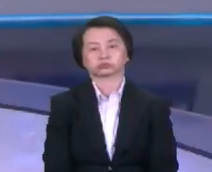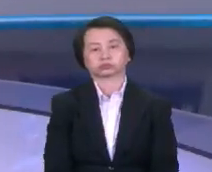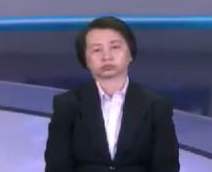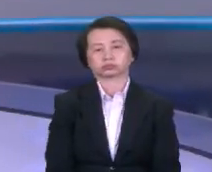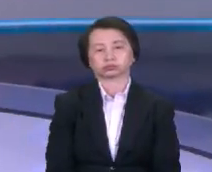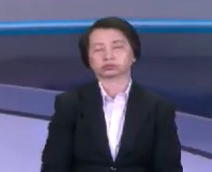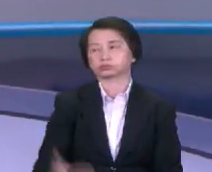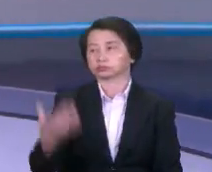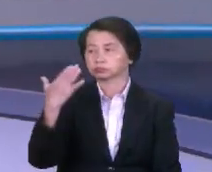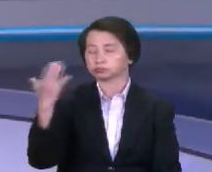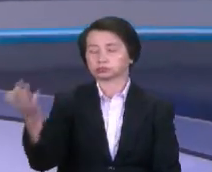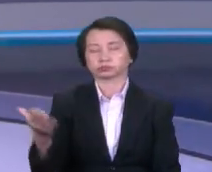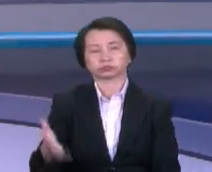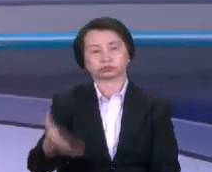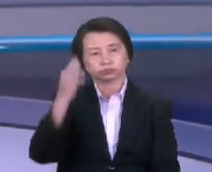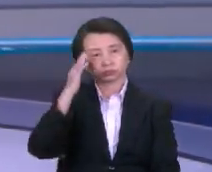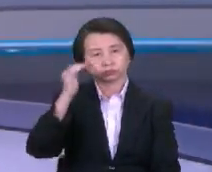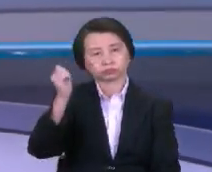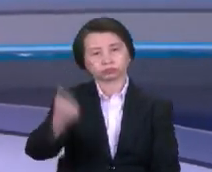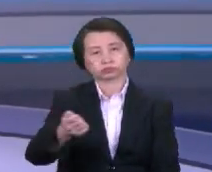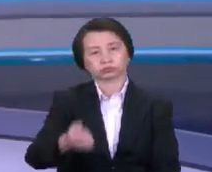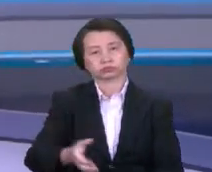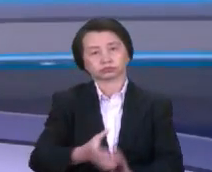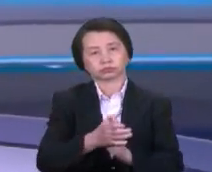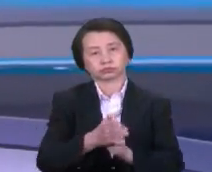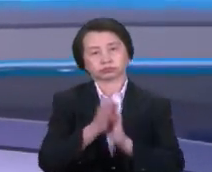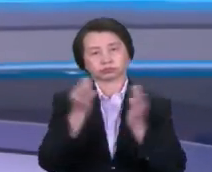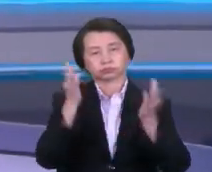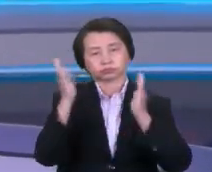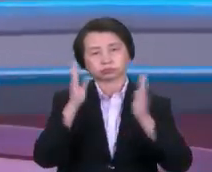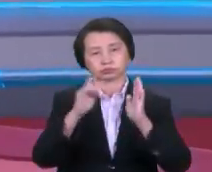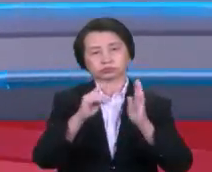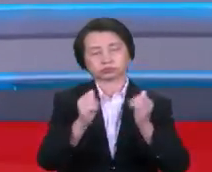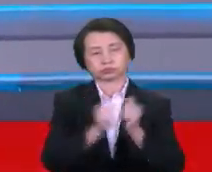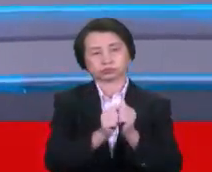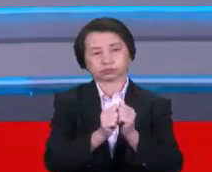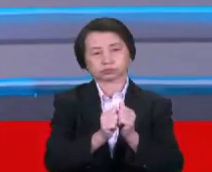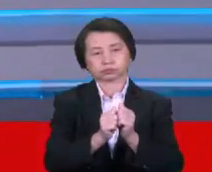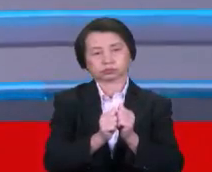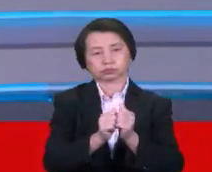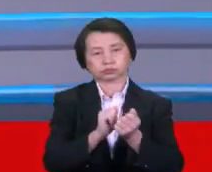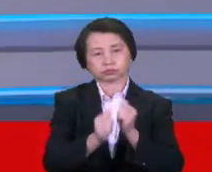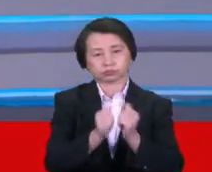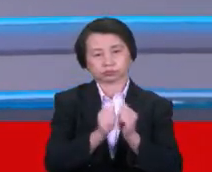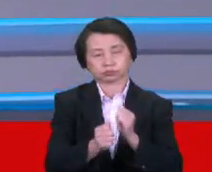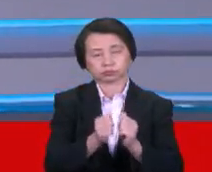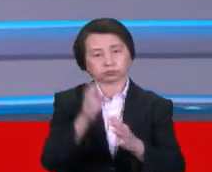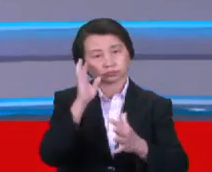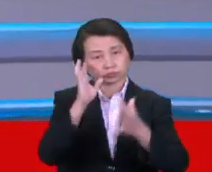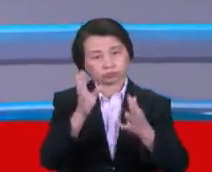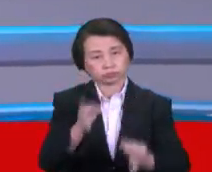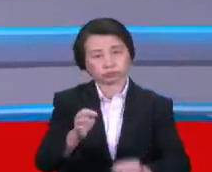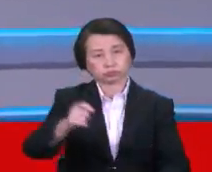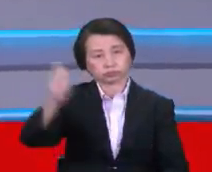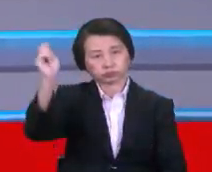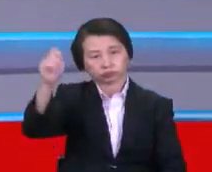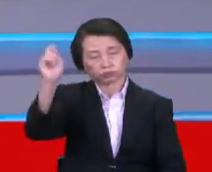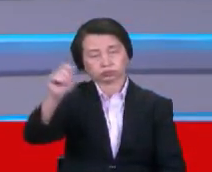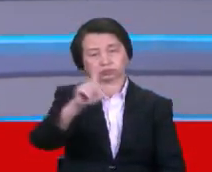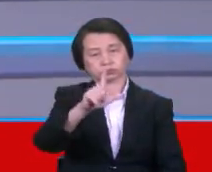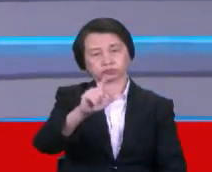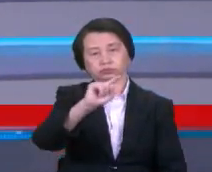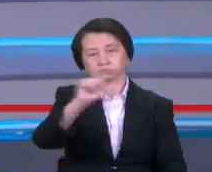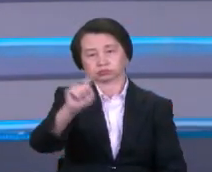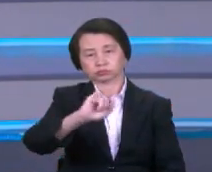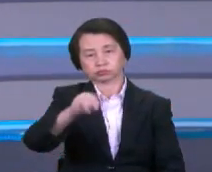Terima kasih Faris dan juga Magara. Assalamualaikum, salam keluarga Malaysia. Edisi Sukan kita mulakan dengan perkembangan ini. Keputusan jago badminton negara Li